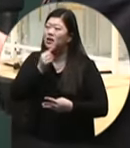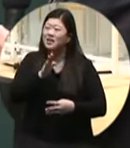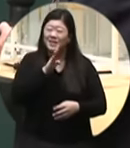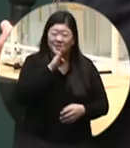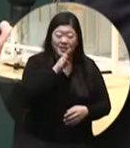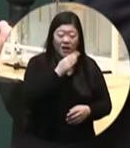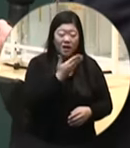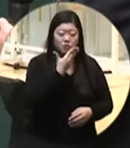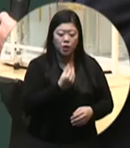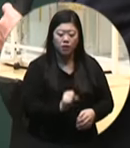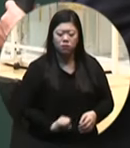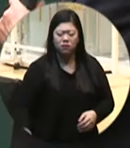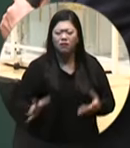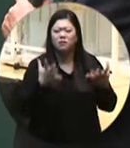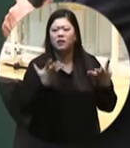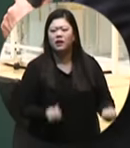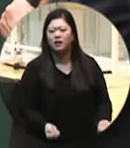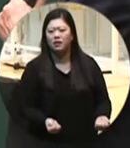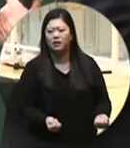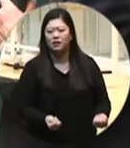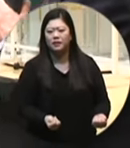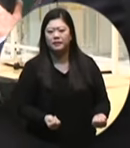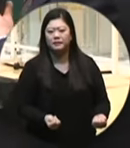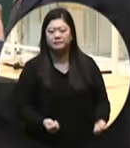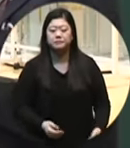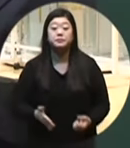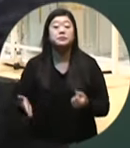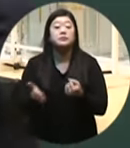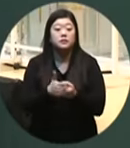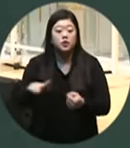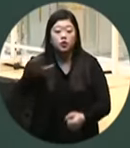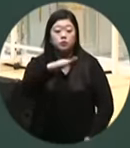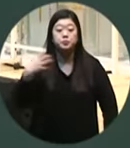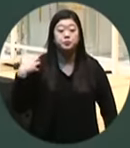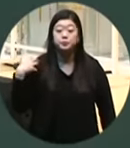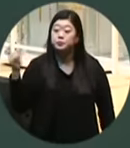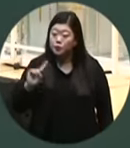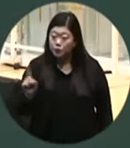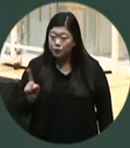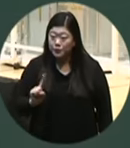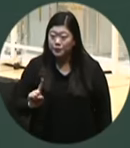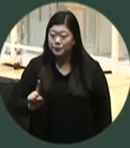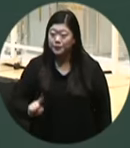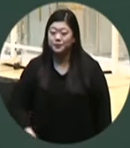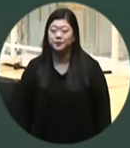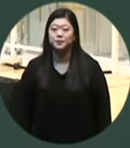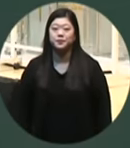blessing, but most people are missing this. 뭘 해야 됩니까? How should you do it?